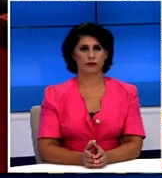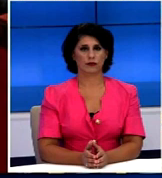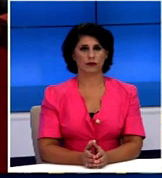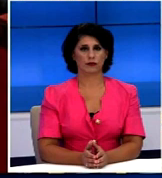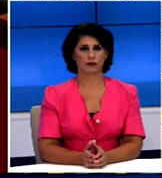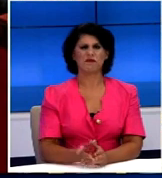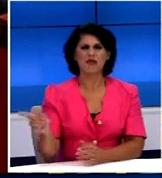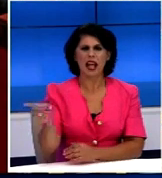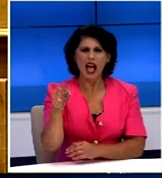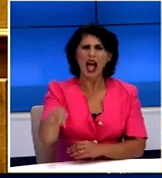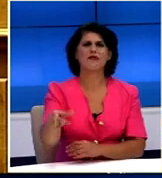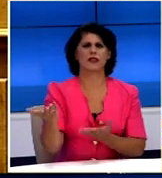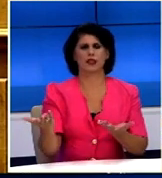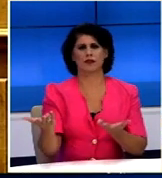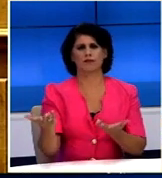Αυτοί είσαστε όμως.